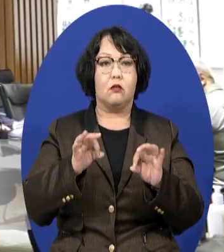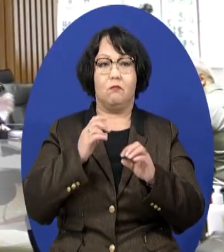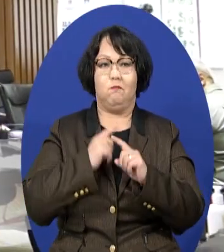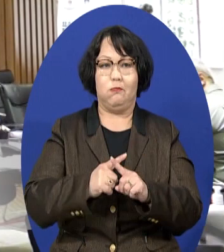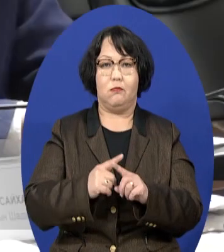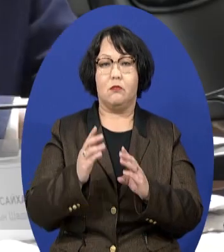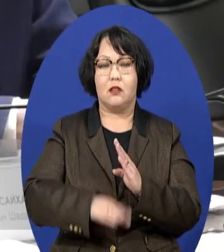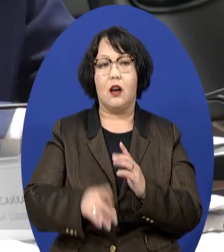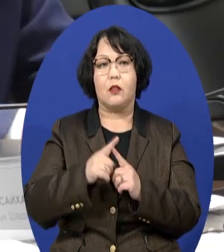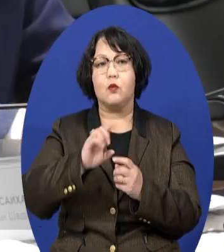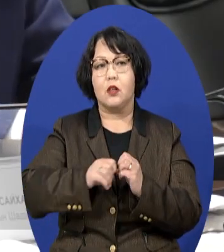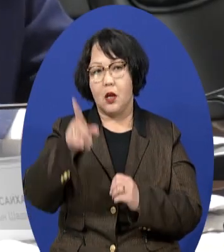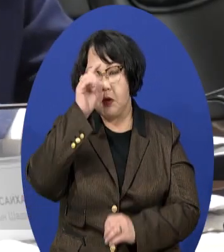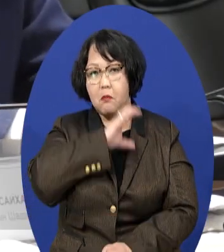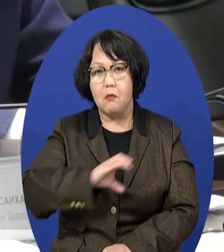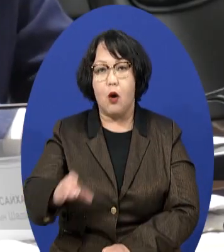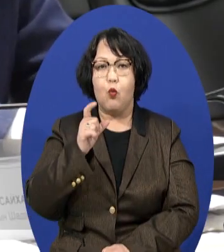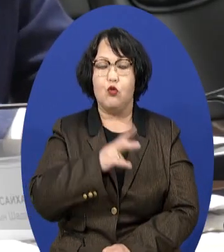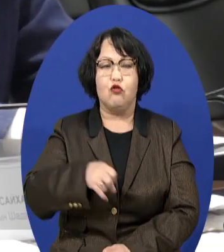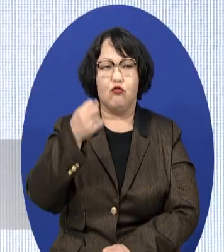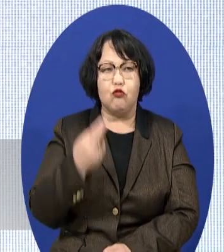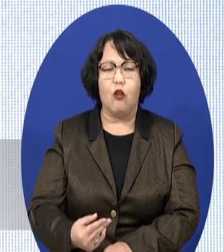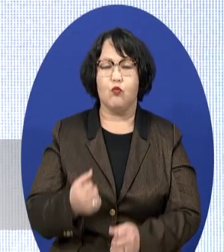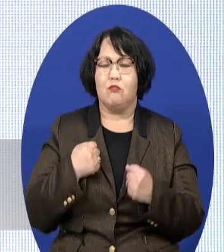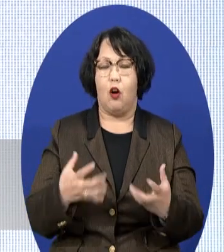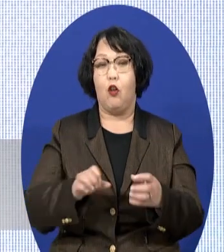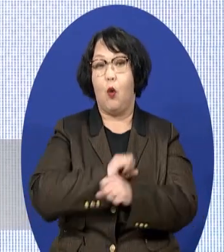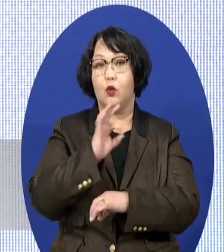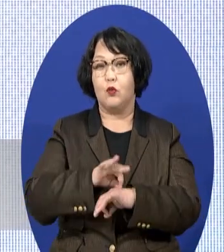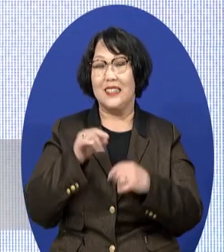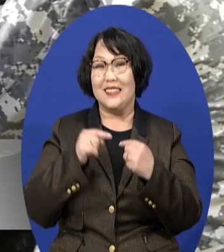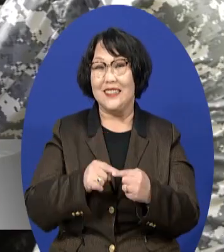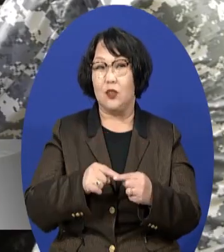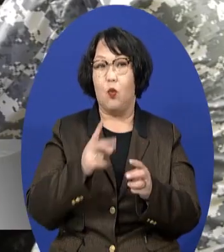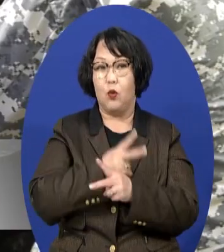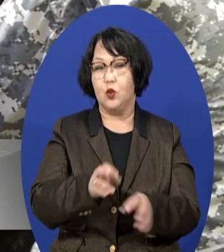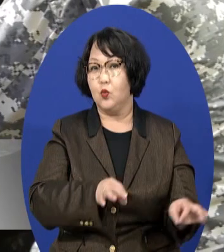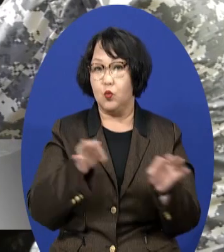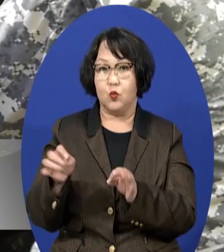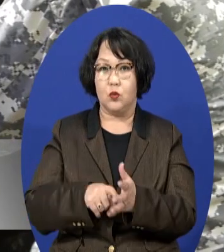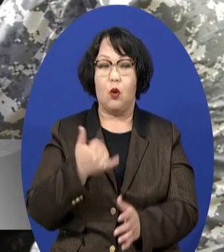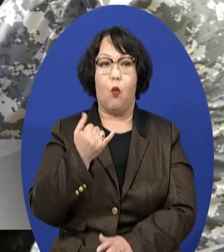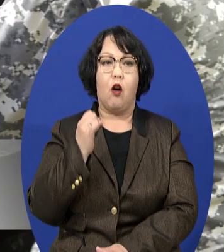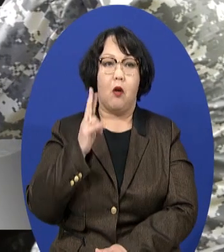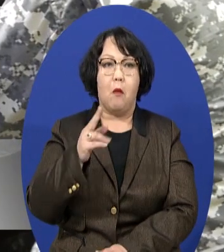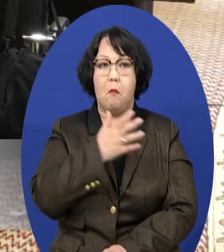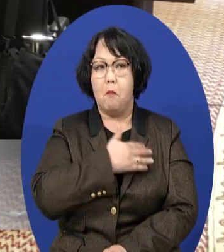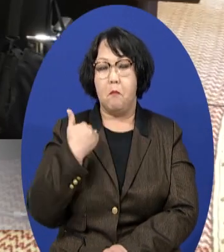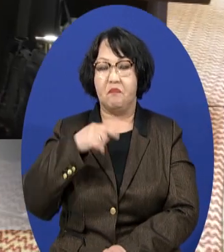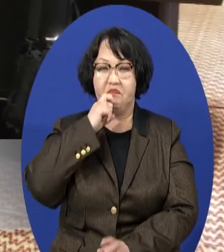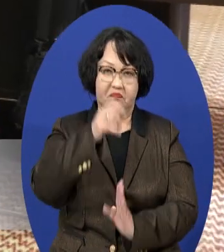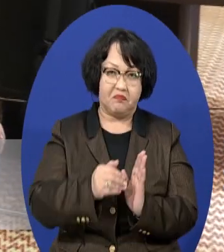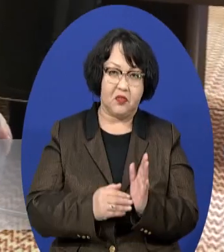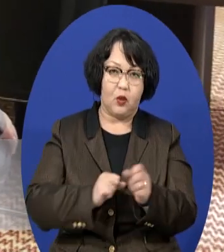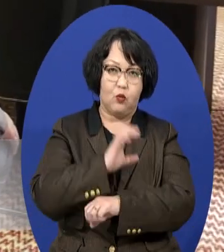Эрүүл мэндийн салбарын хүний нөөц шахагдж байгаа энэ үед ковидын эсрэг хуулийг сонгох шаардлагатай гэж улсын онцгой комиссын дарга тайлбарлалаа. Ковид